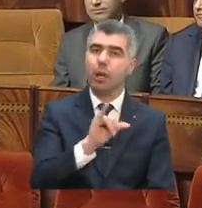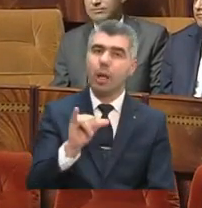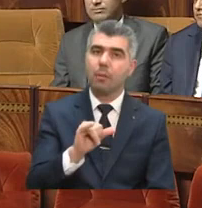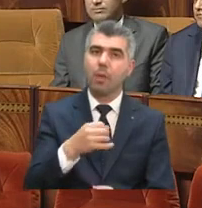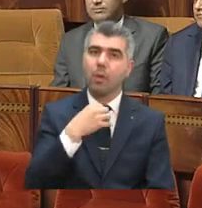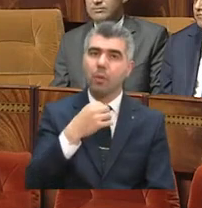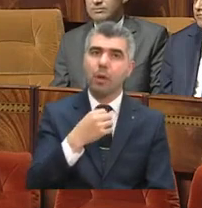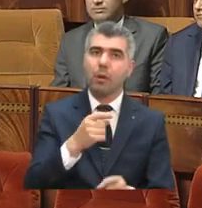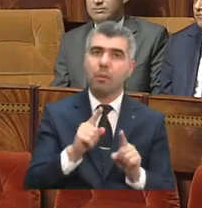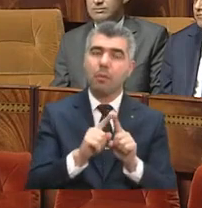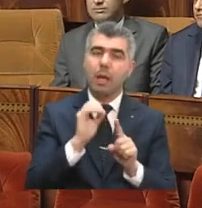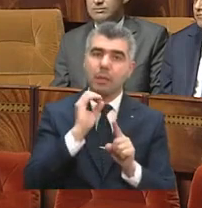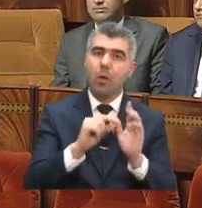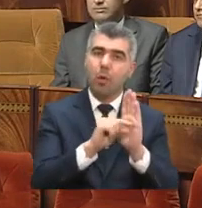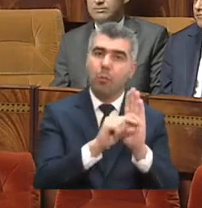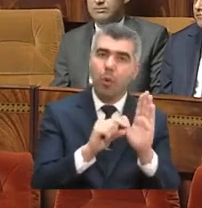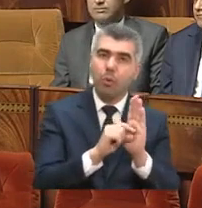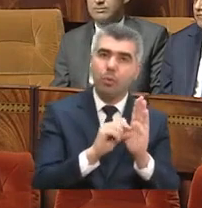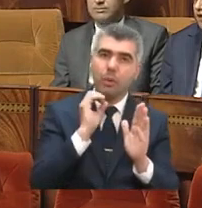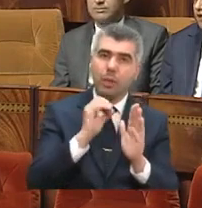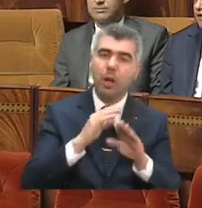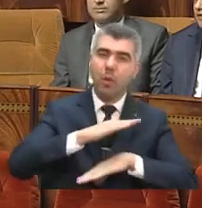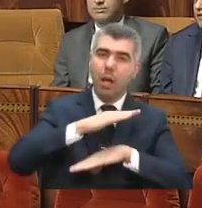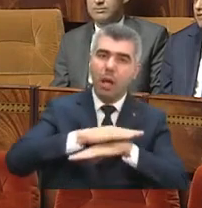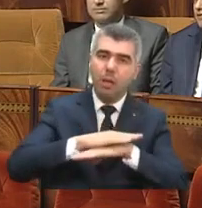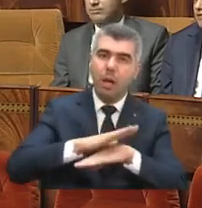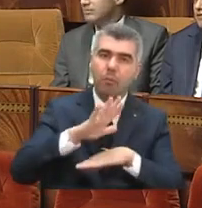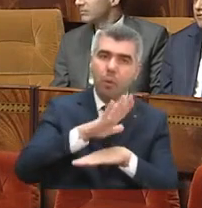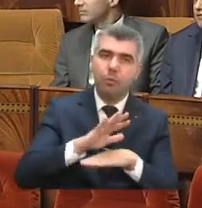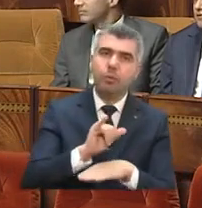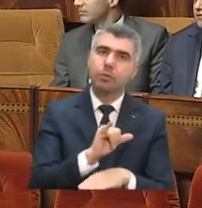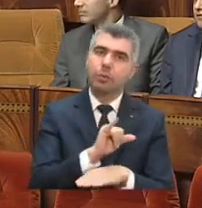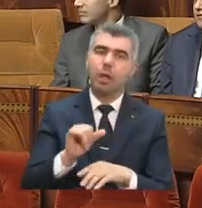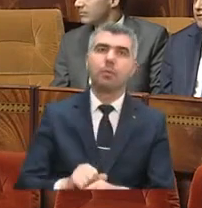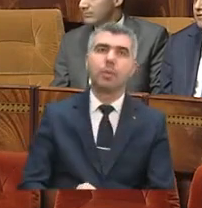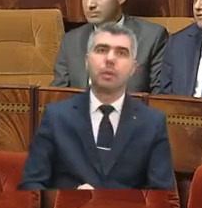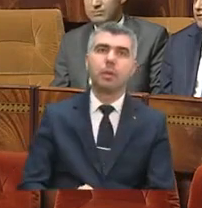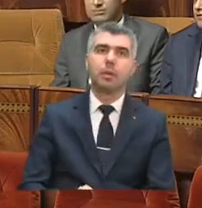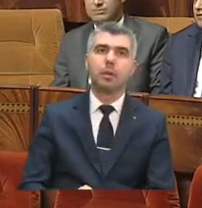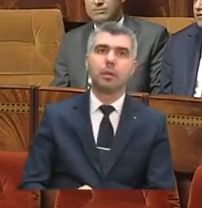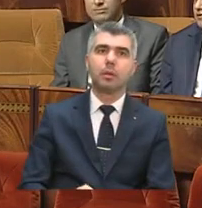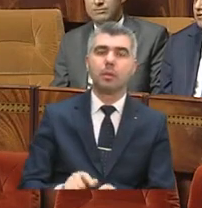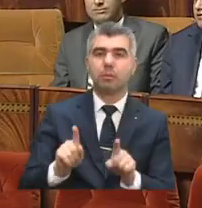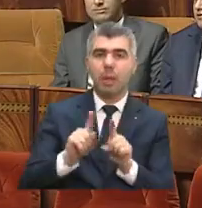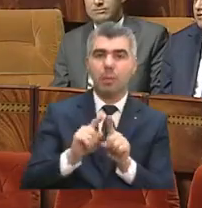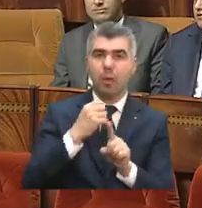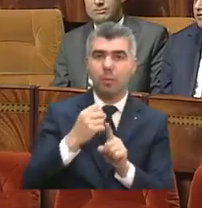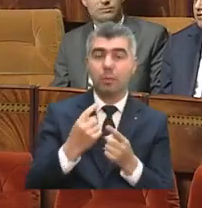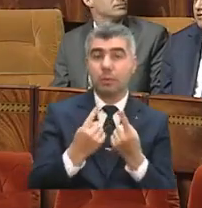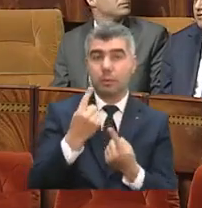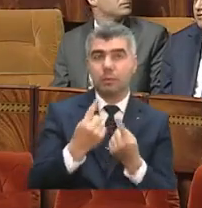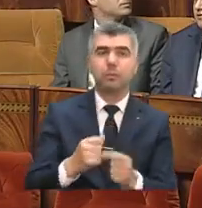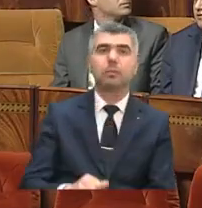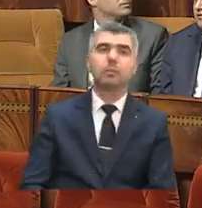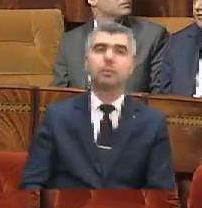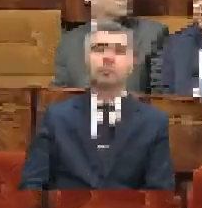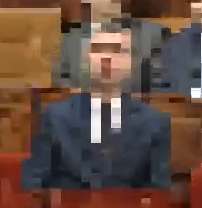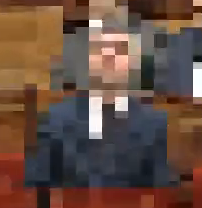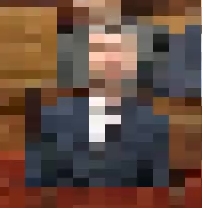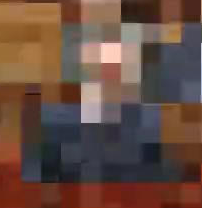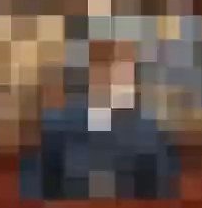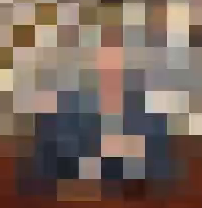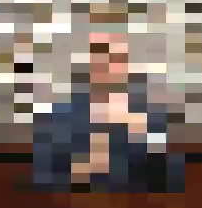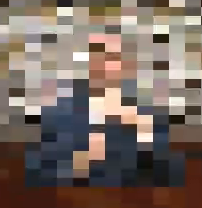هنا ويتكلم معنا بالقضية ديال الأخلاق ويتكلم معنا بالموضوع. إذا كبيتو كامل زجاج عاد يضرب الحجرة شي واحد. سي سيمو